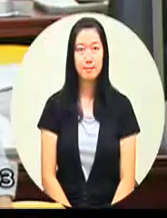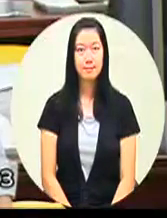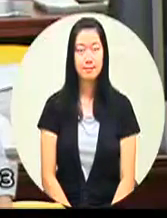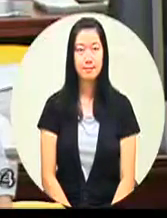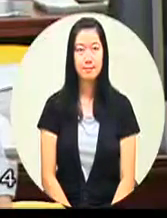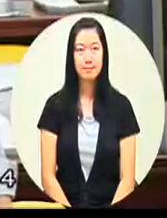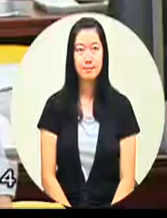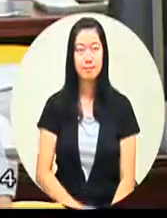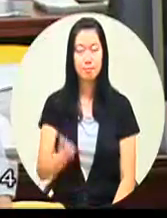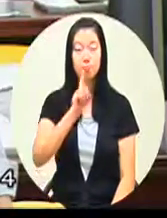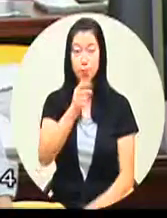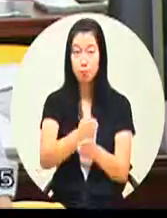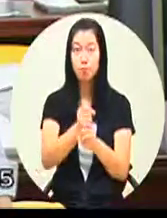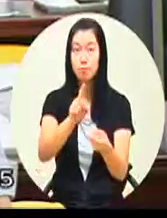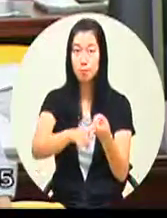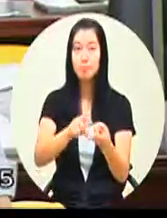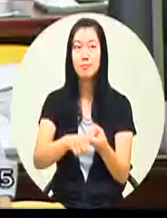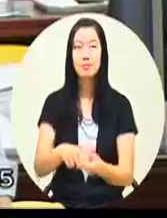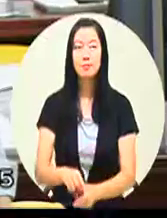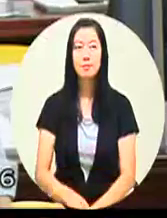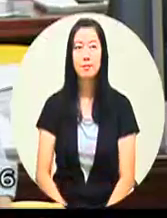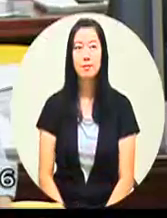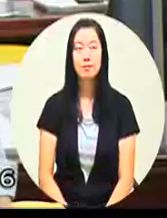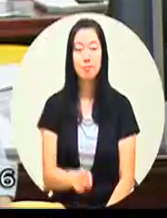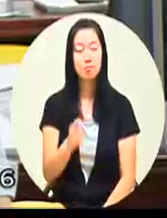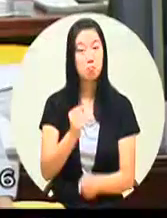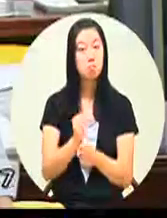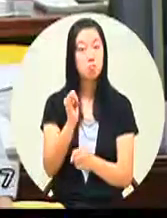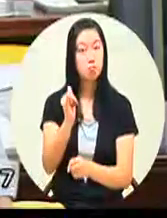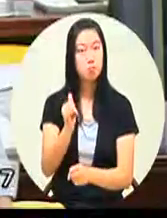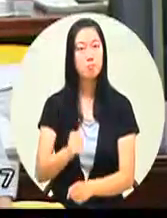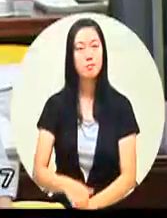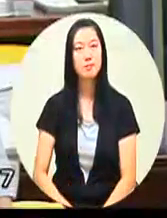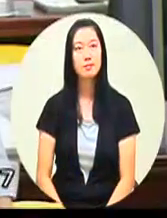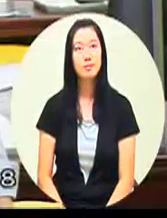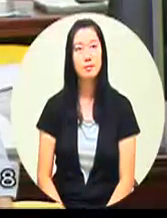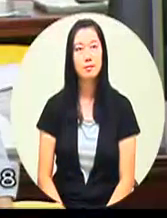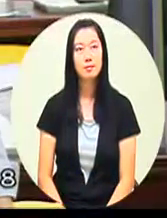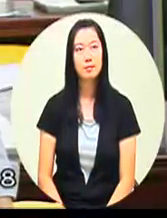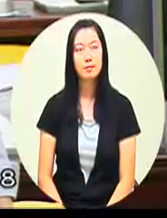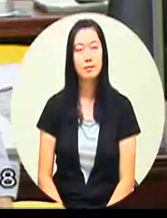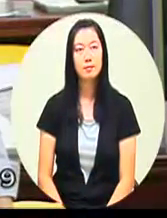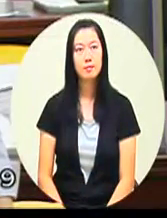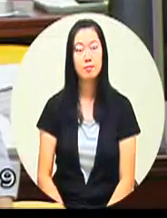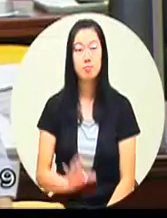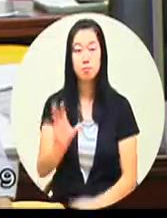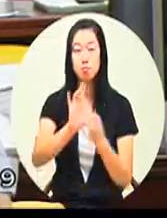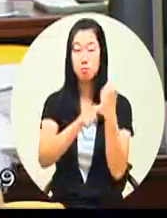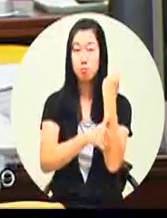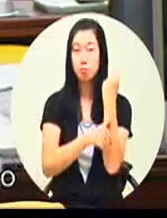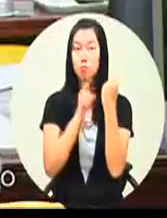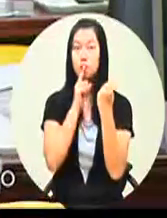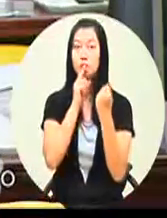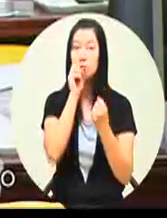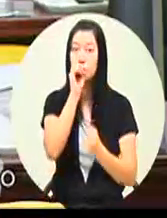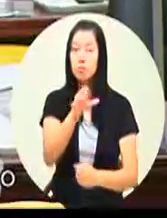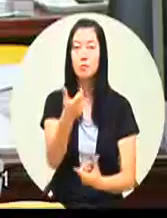就是做这個，啊，即摆要，未歹哦，局长也在讲迄个方法哦，那还是一